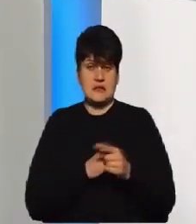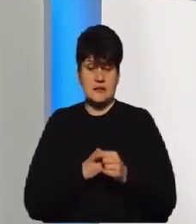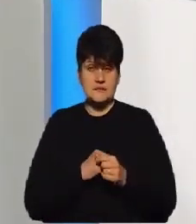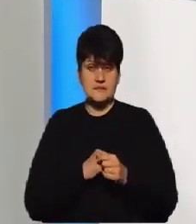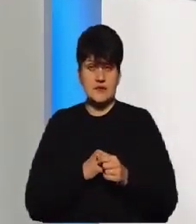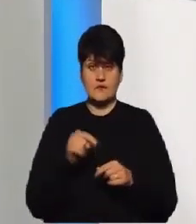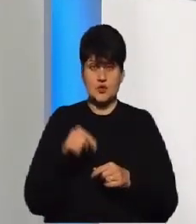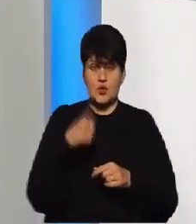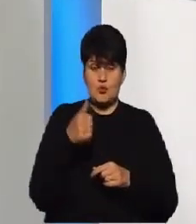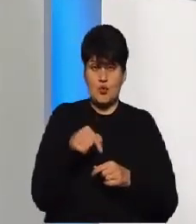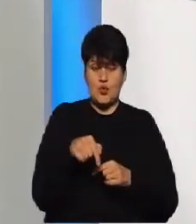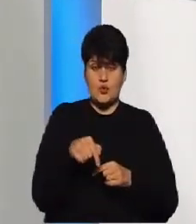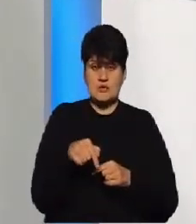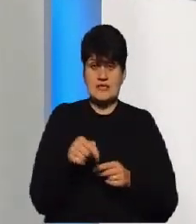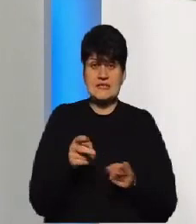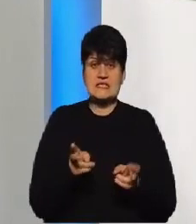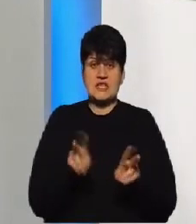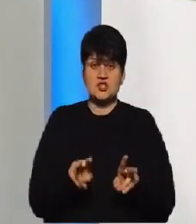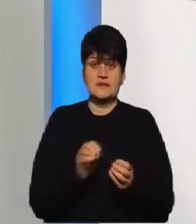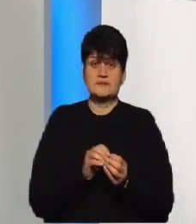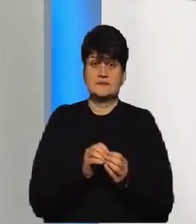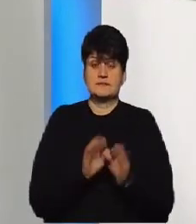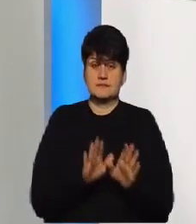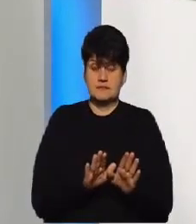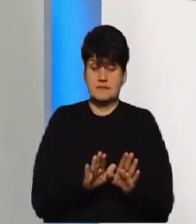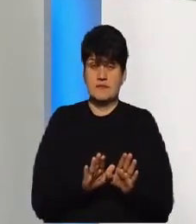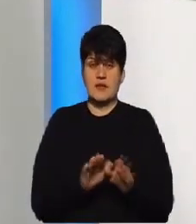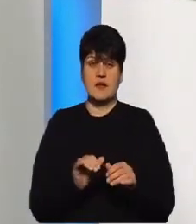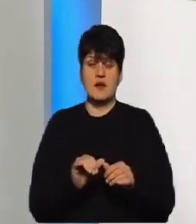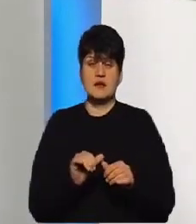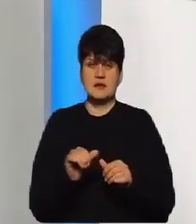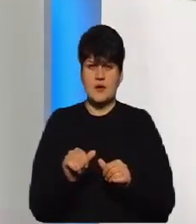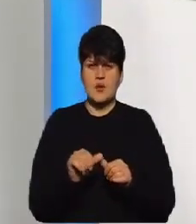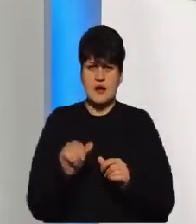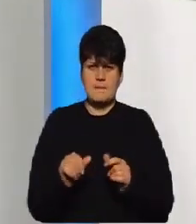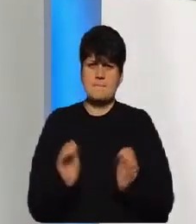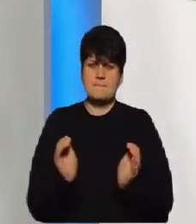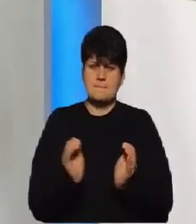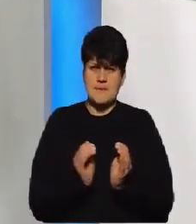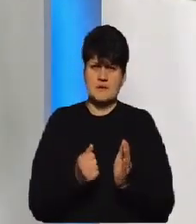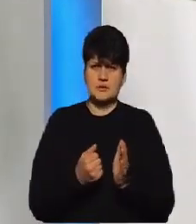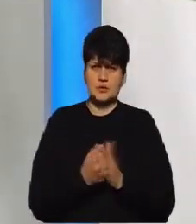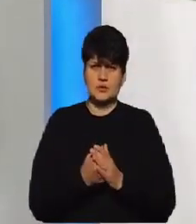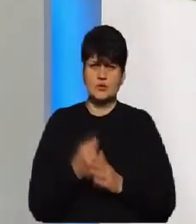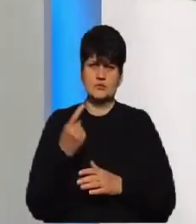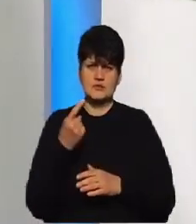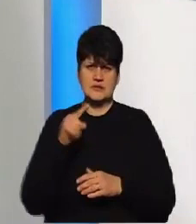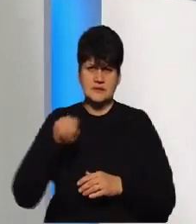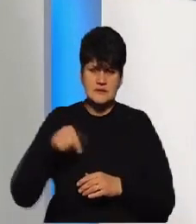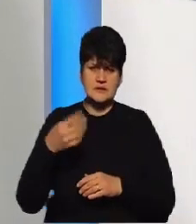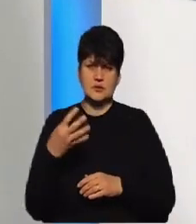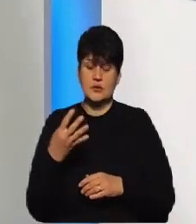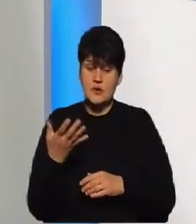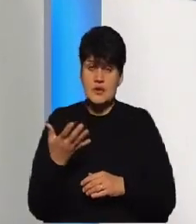році залишилася незмінною, а навіть для певного там обсягу споживання навіть зменшилася до 1 гривні 40 копійок. Для промислових